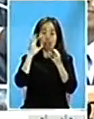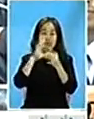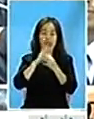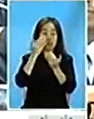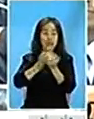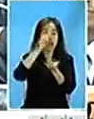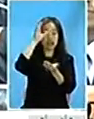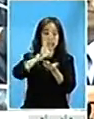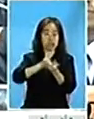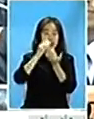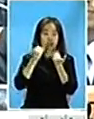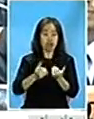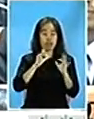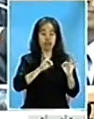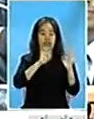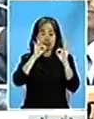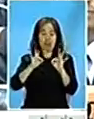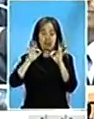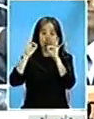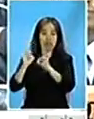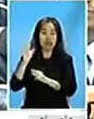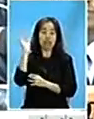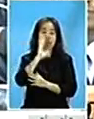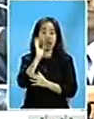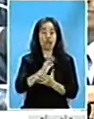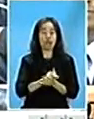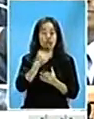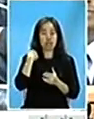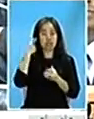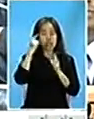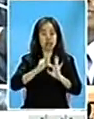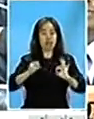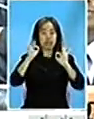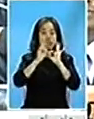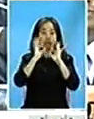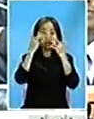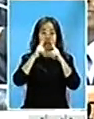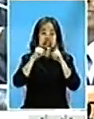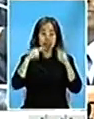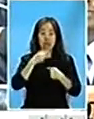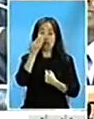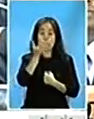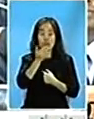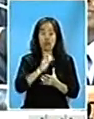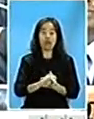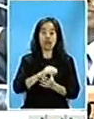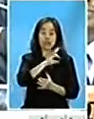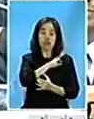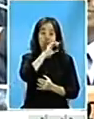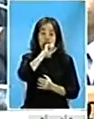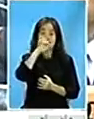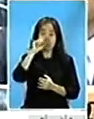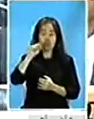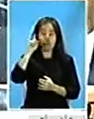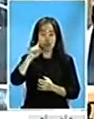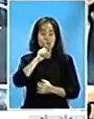ายวาระ 2-3 ยืดเยื้อไปโดยไม่จำเป็นเพียงแต่ขอให้สมาชิกเขาได้ทำห